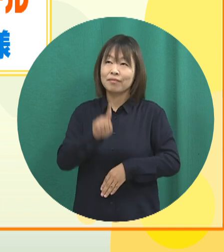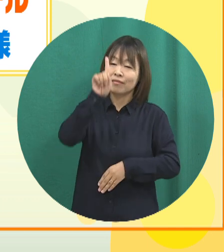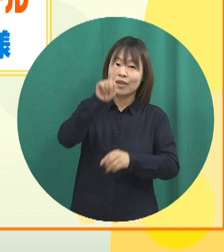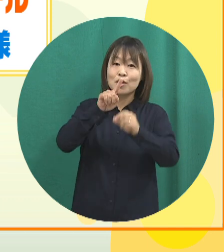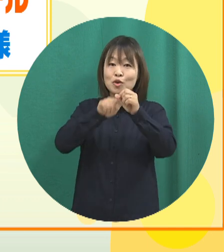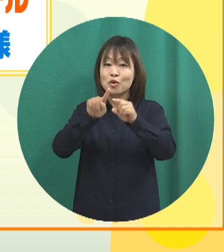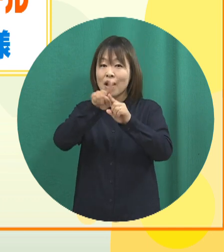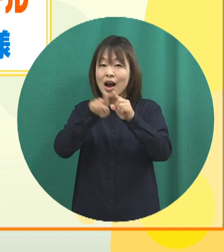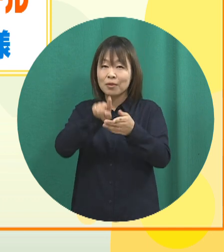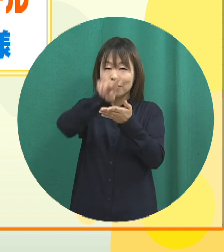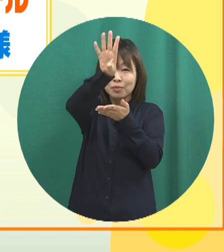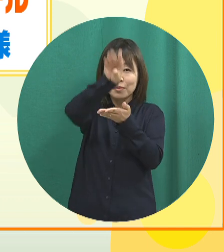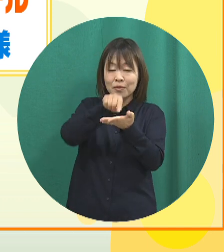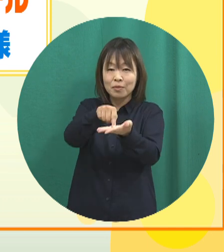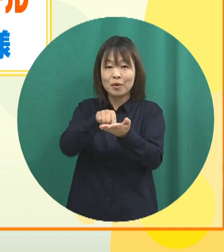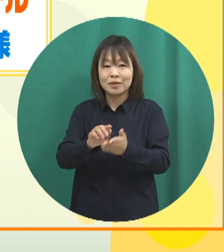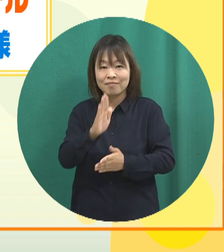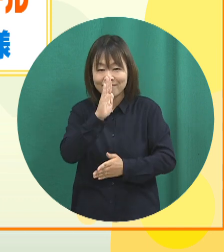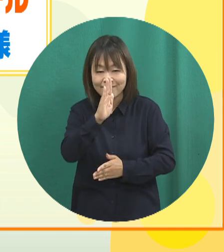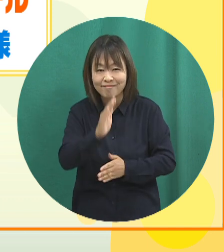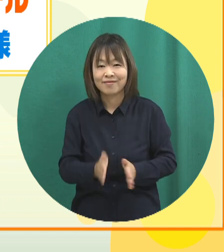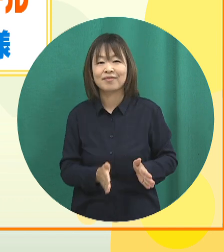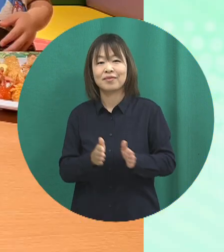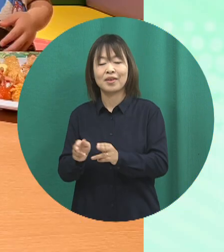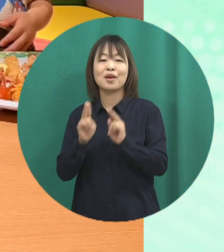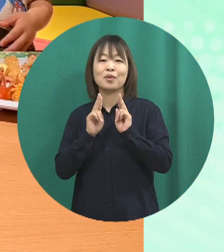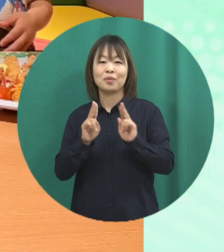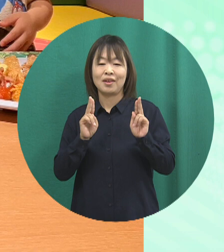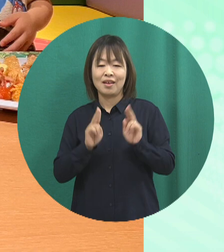の二次元コードを読み取ってご応募ください。